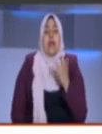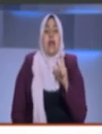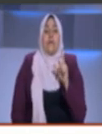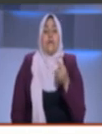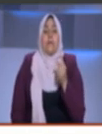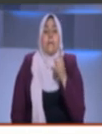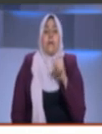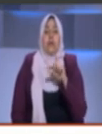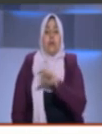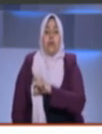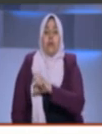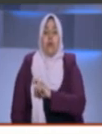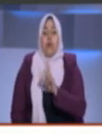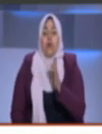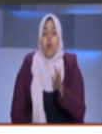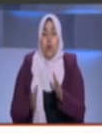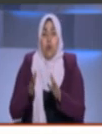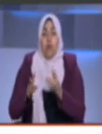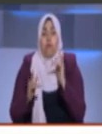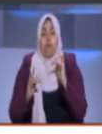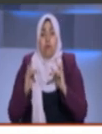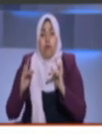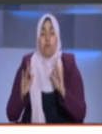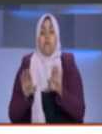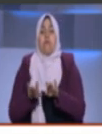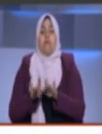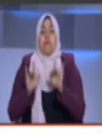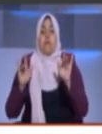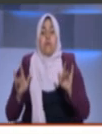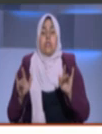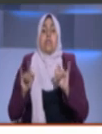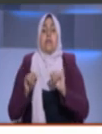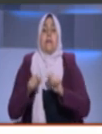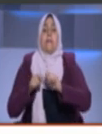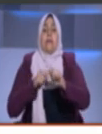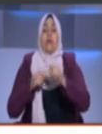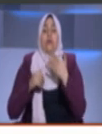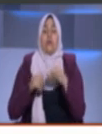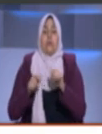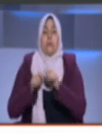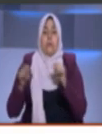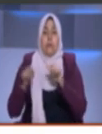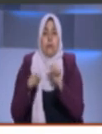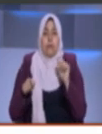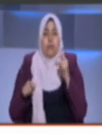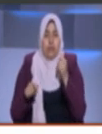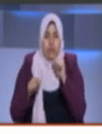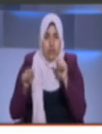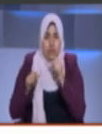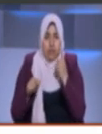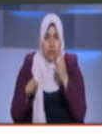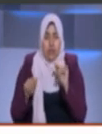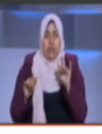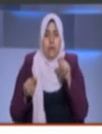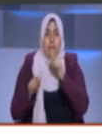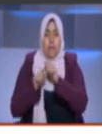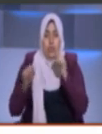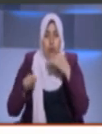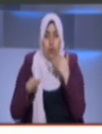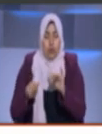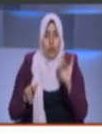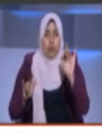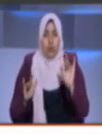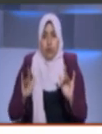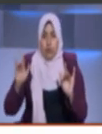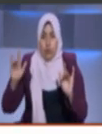تلميذ، ما بين كل تلميذ وتلميذ لازم يكون فيه من متر ونص المترين، هم بيفضلوا طبعا مترين بس هم اتكلموا عن متر ونص، 15 تلميذ في كل فصل.